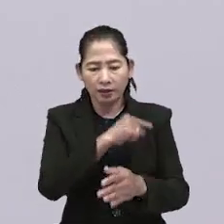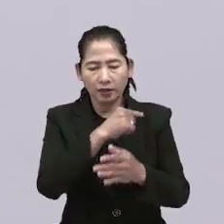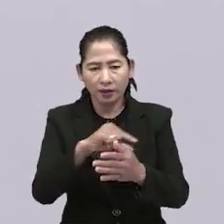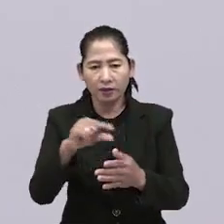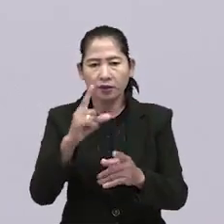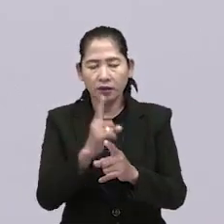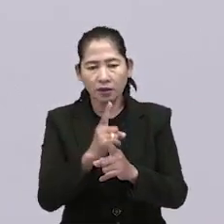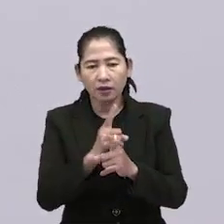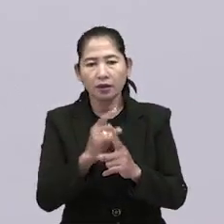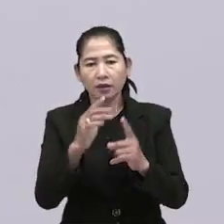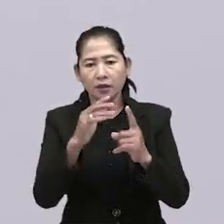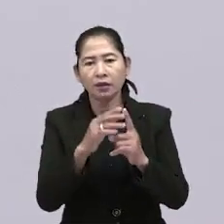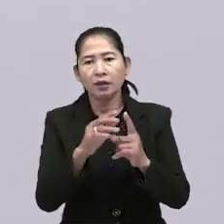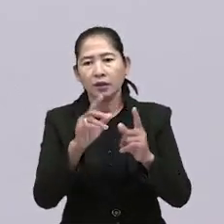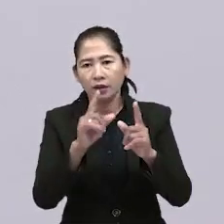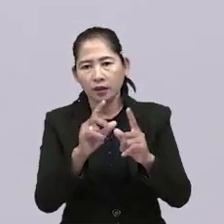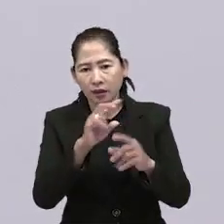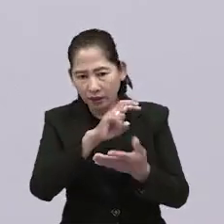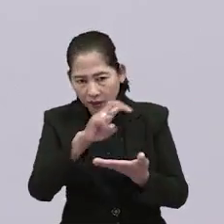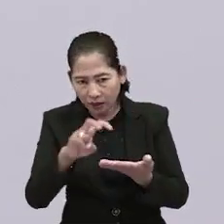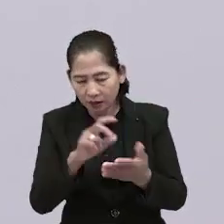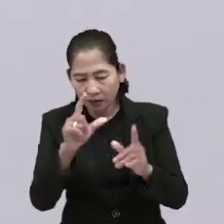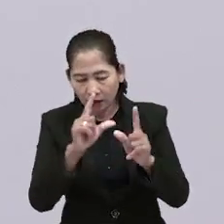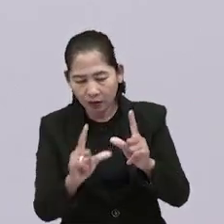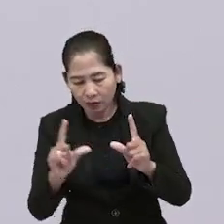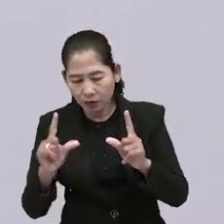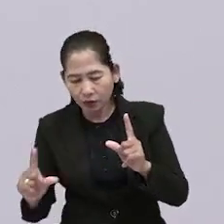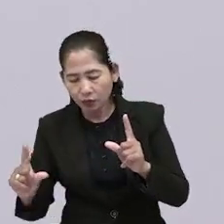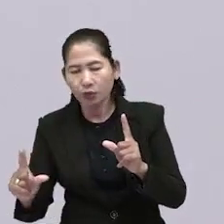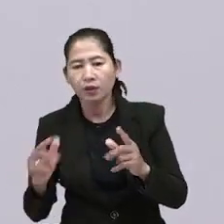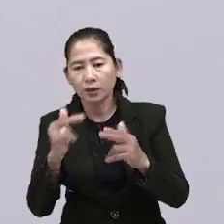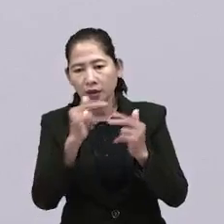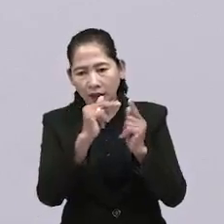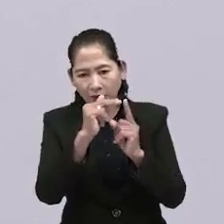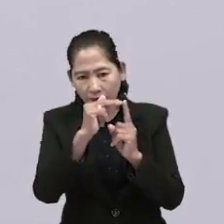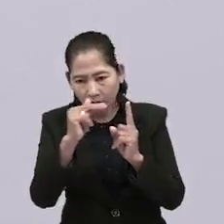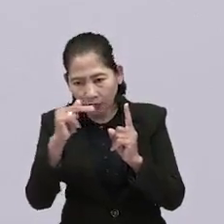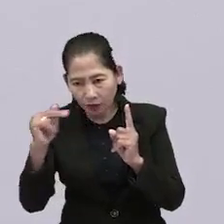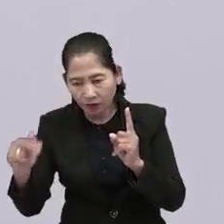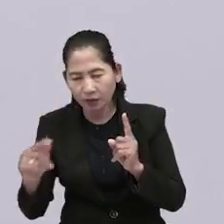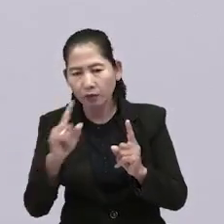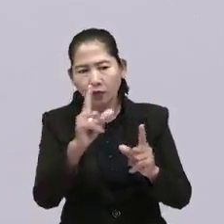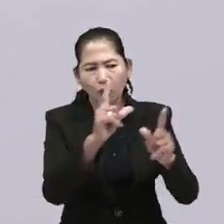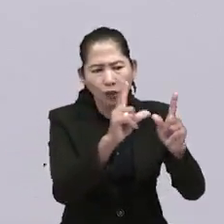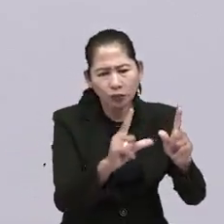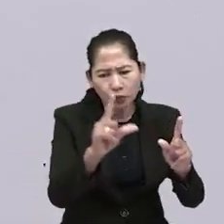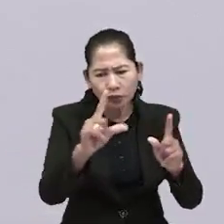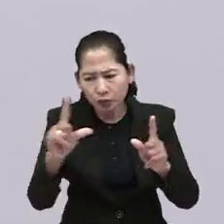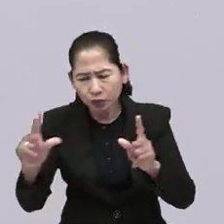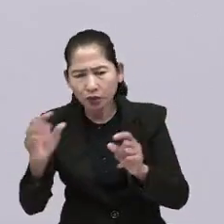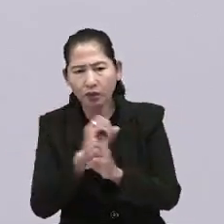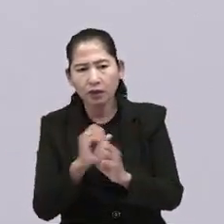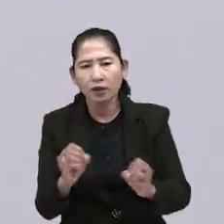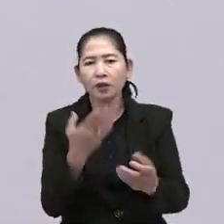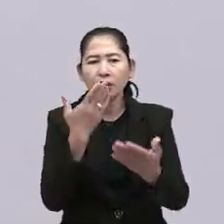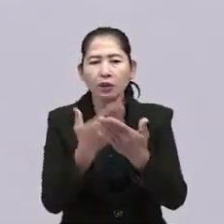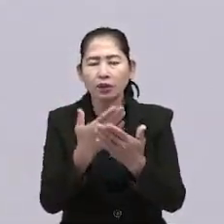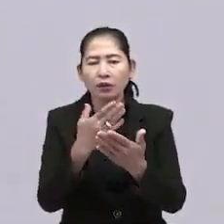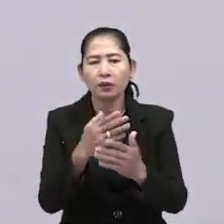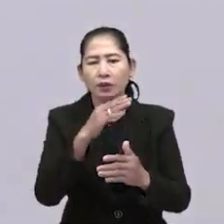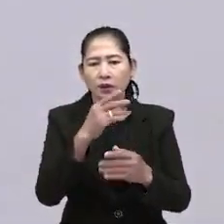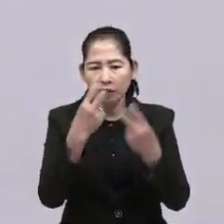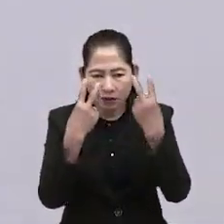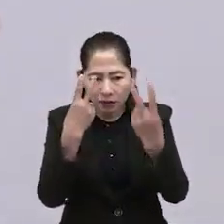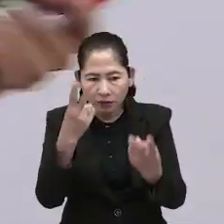ស់ត្រូវតែរក្សាចំណាប់ជួនណាតាមបទវានីមួយនីមួយណាកូនណាអត់អាចថាម្ដងជួននេះម្ដងជួននោះបានទេអរគុណចានសំ